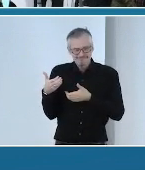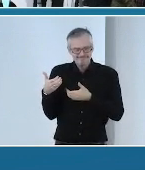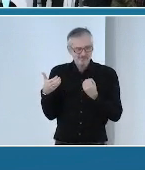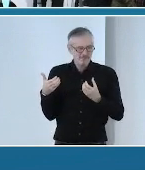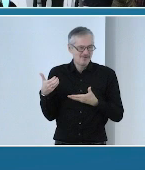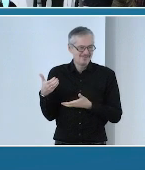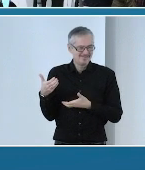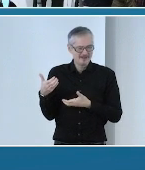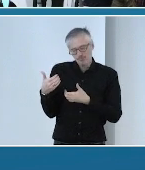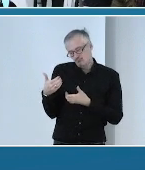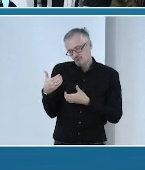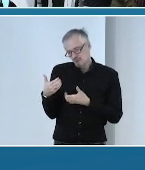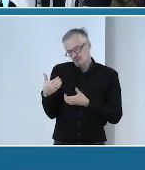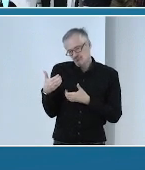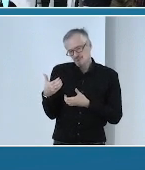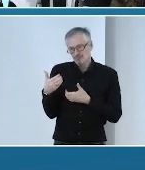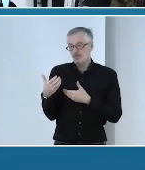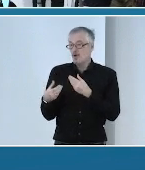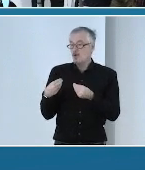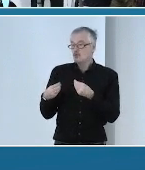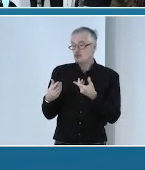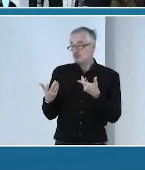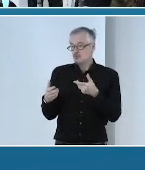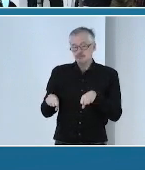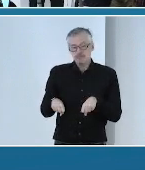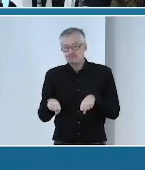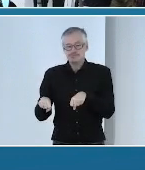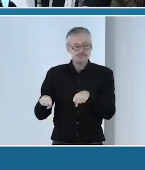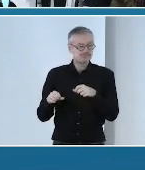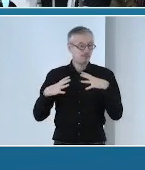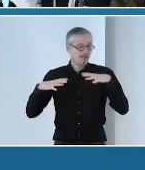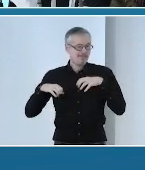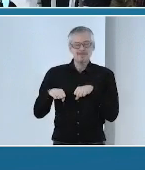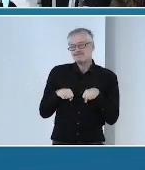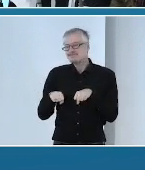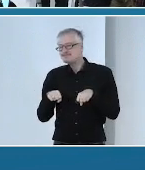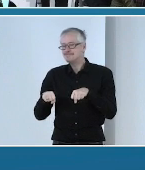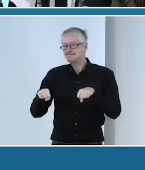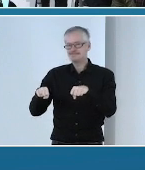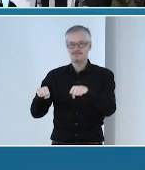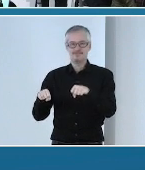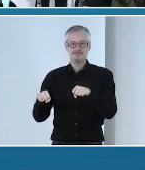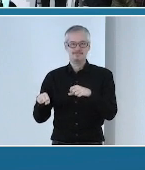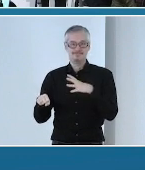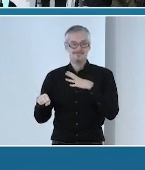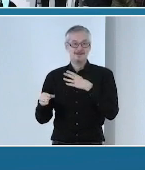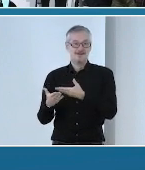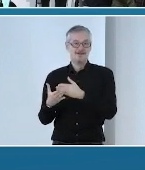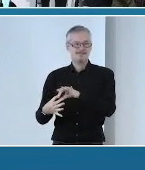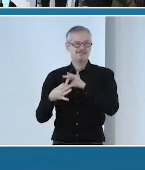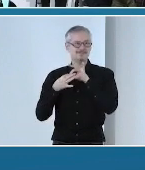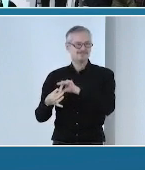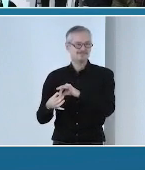des balancements ou on va les promener. Bon, bref, il y a quelque chose de très connecté